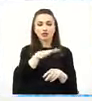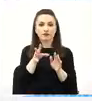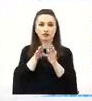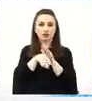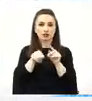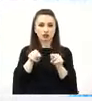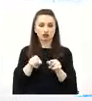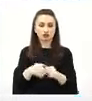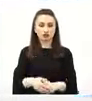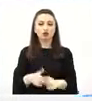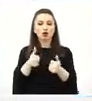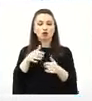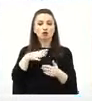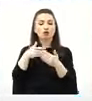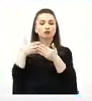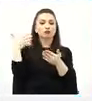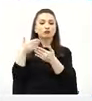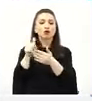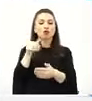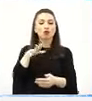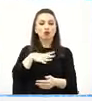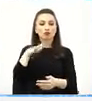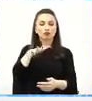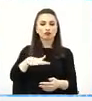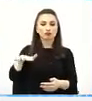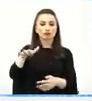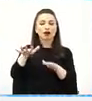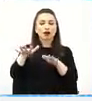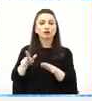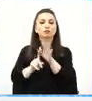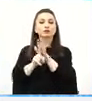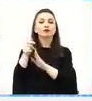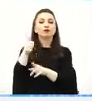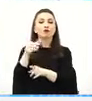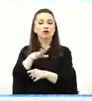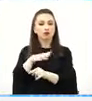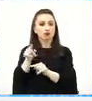სივრცეში, როგორ გამოიყურებოდა ეს კონკრეტული ადგილი.